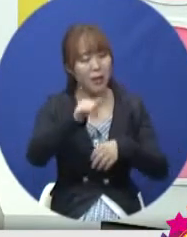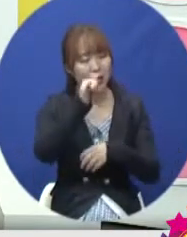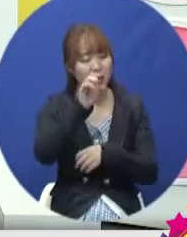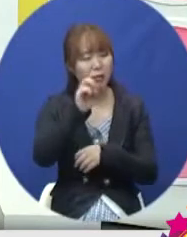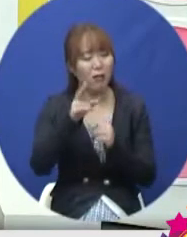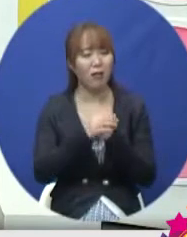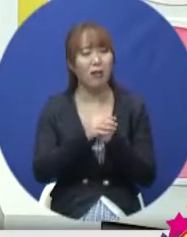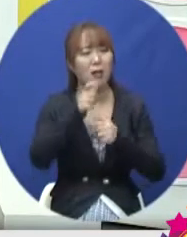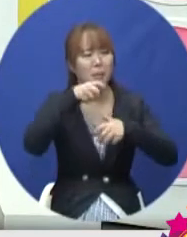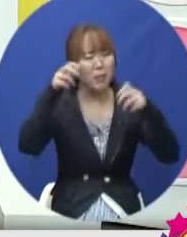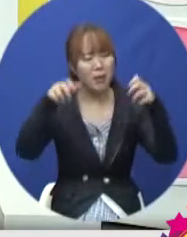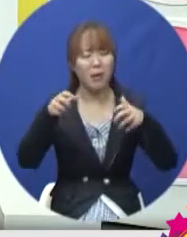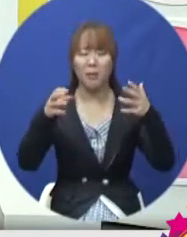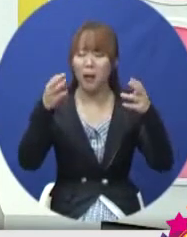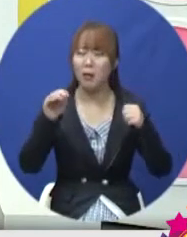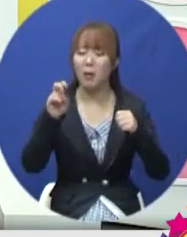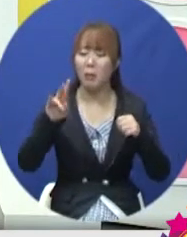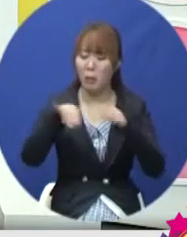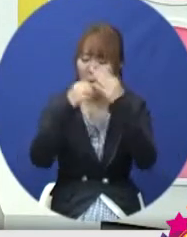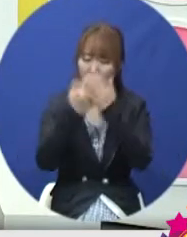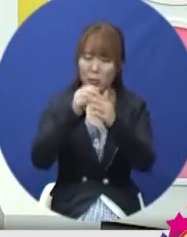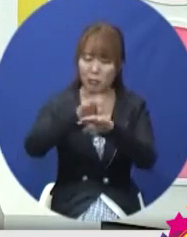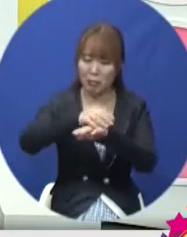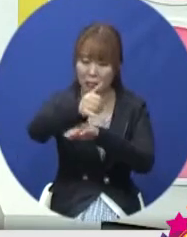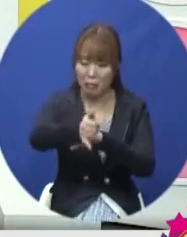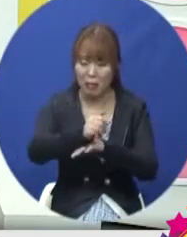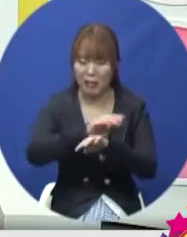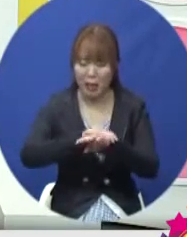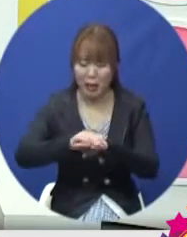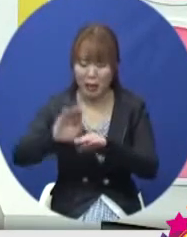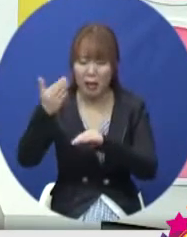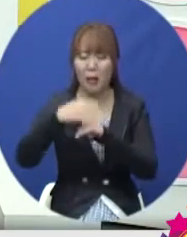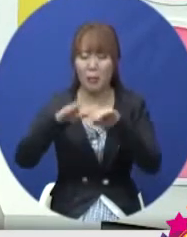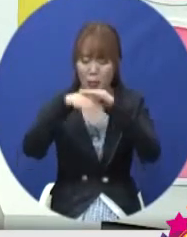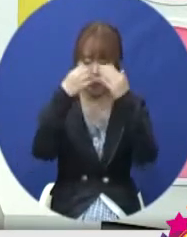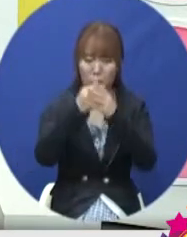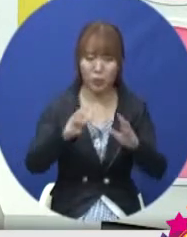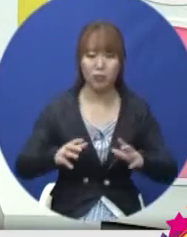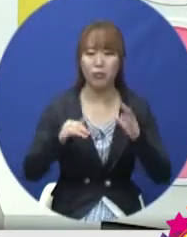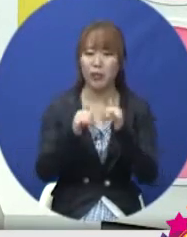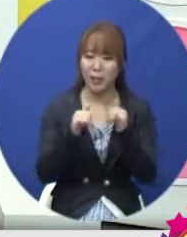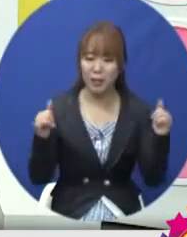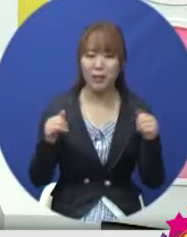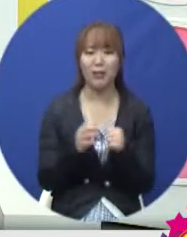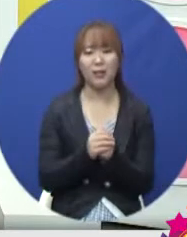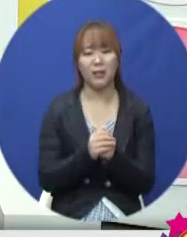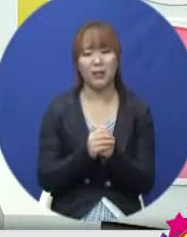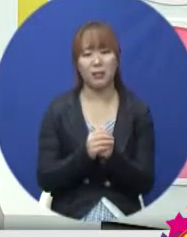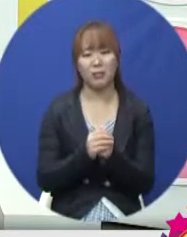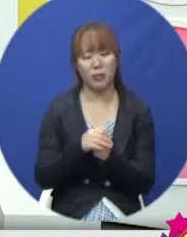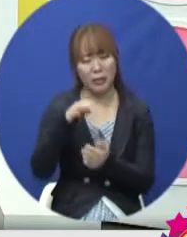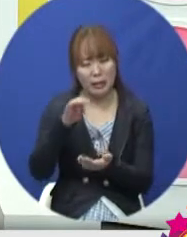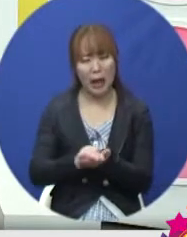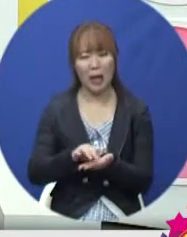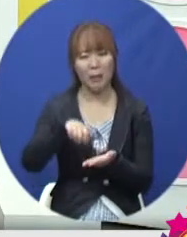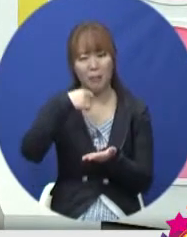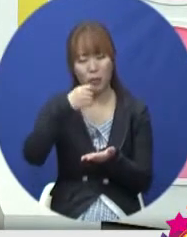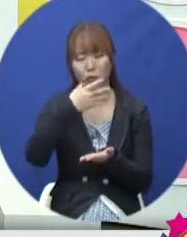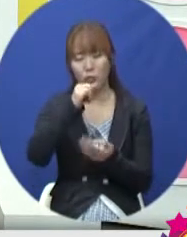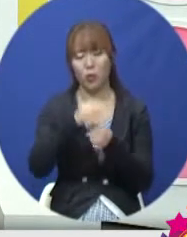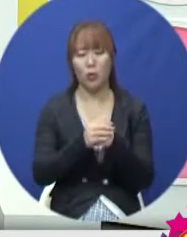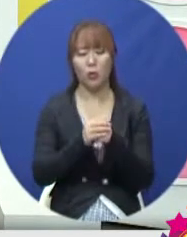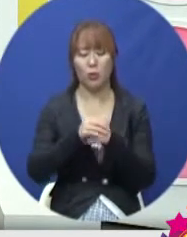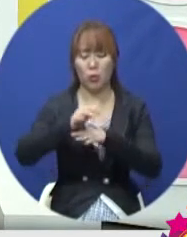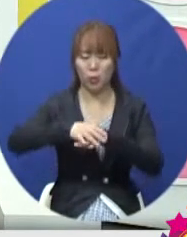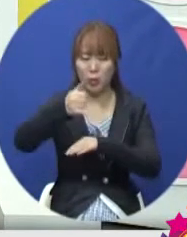비가 와야 비가 좀 많이 와야 모든 농사가 잘 돼야 모든 국민이 그 좀 싸게도 먹을 수 있고